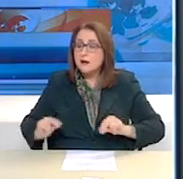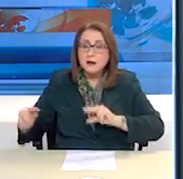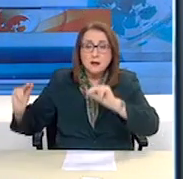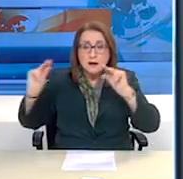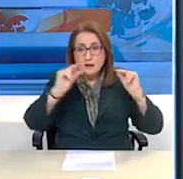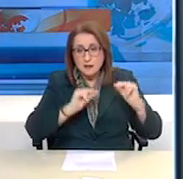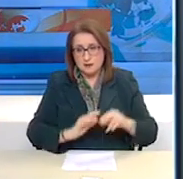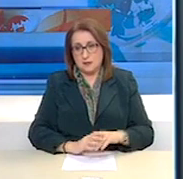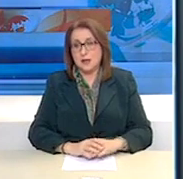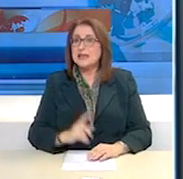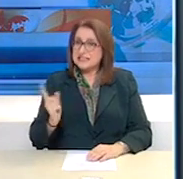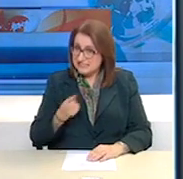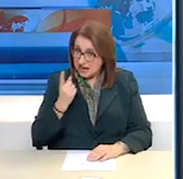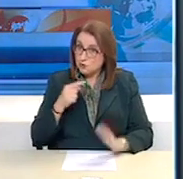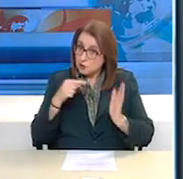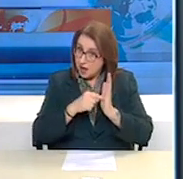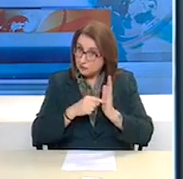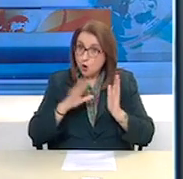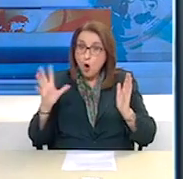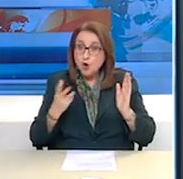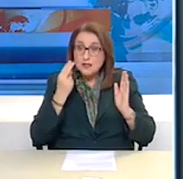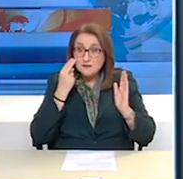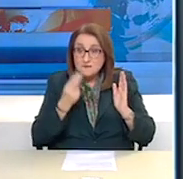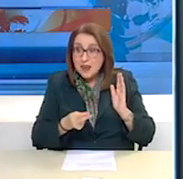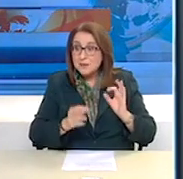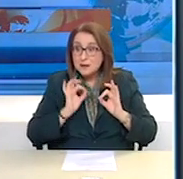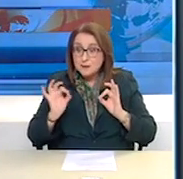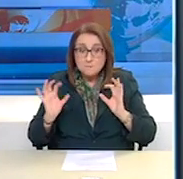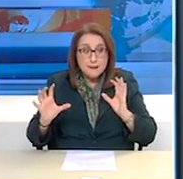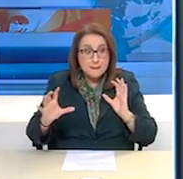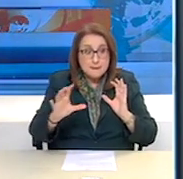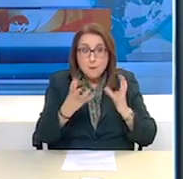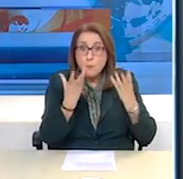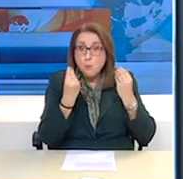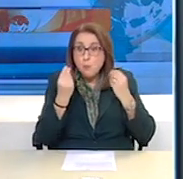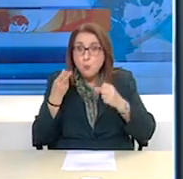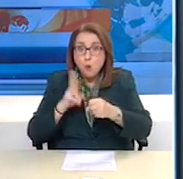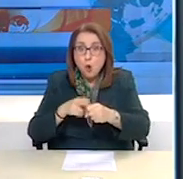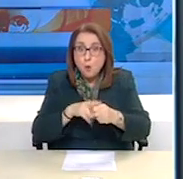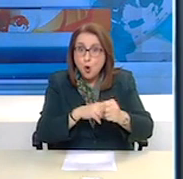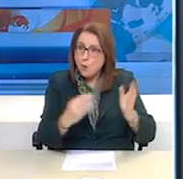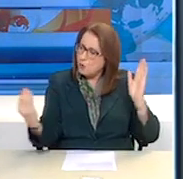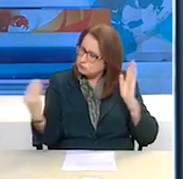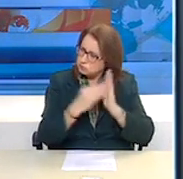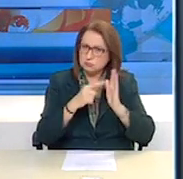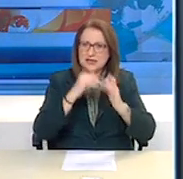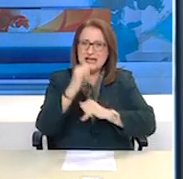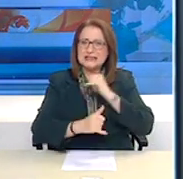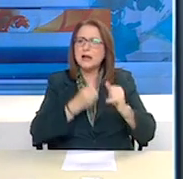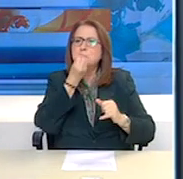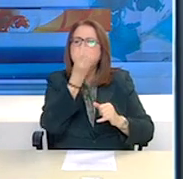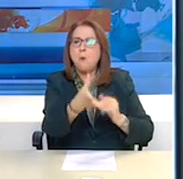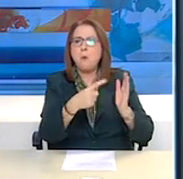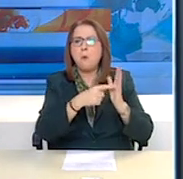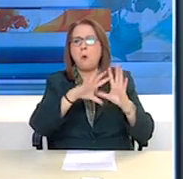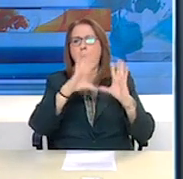σύστημα καταγράφει αύξηση θανάτων όταν υπάρχει κάποια επιδημία η οποία σχετίζεται με αύξηση θανάτων σε μια χώρα. Δεν έχει λοιπόν